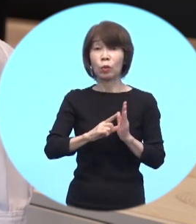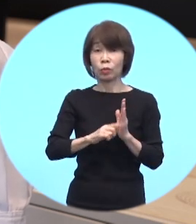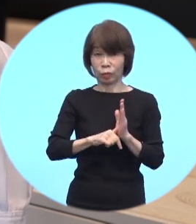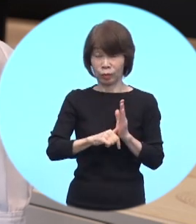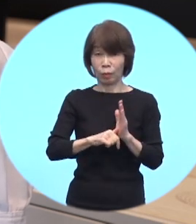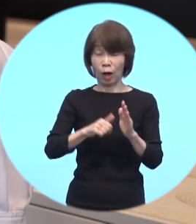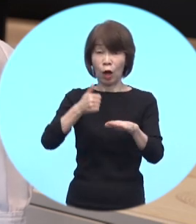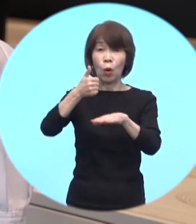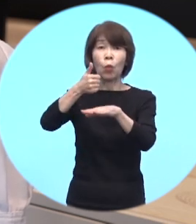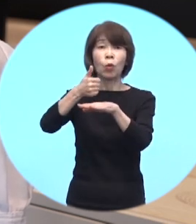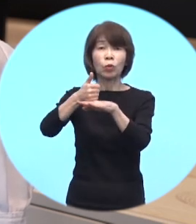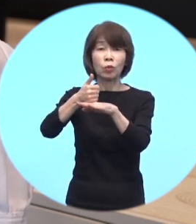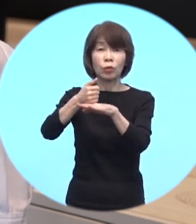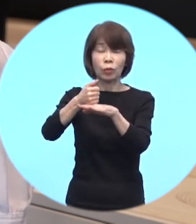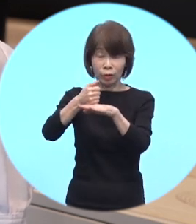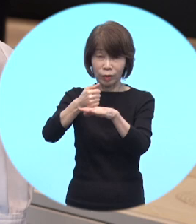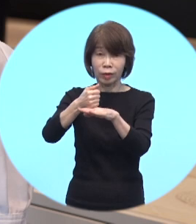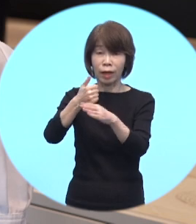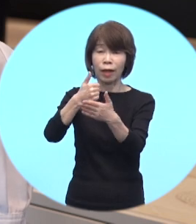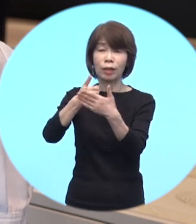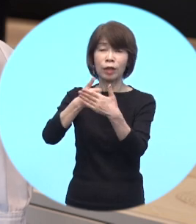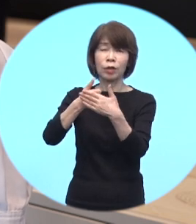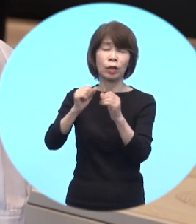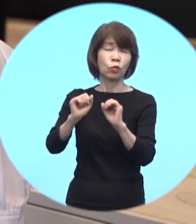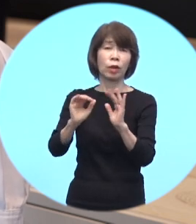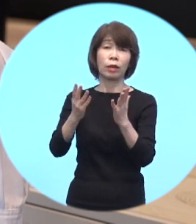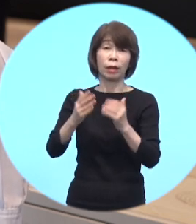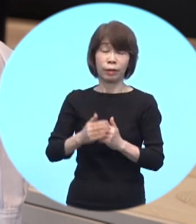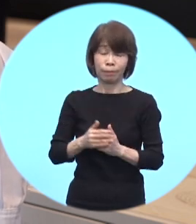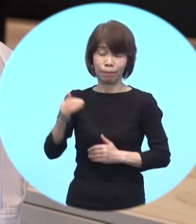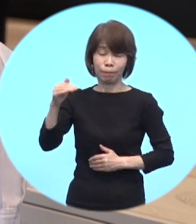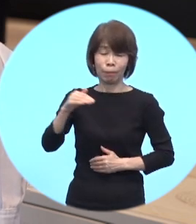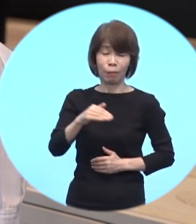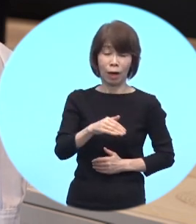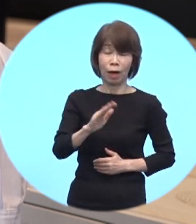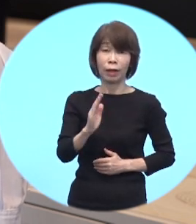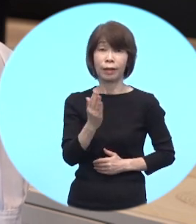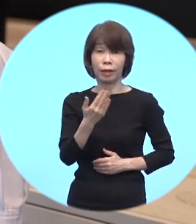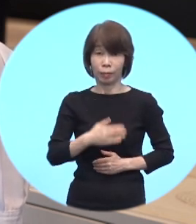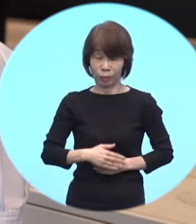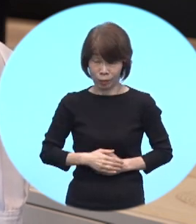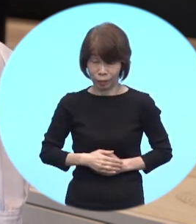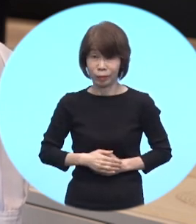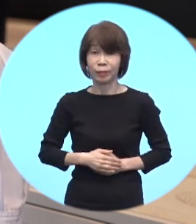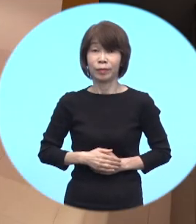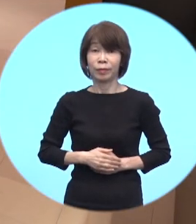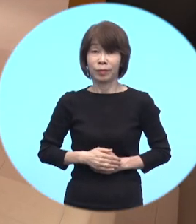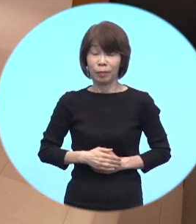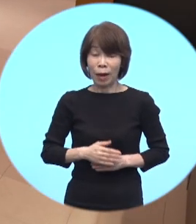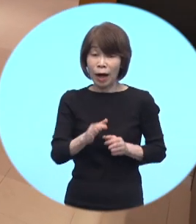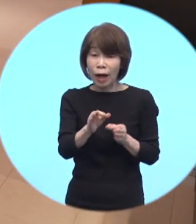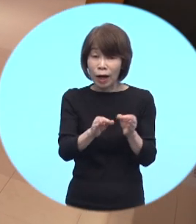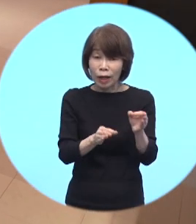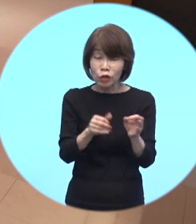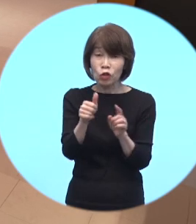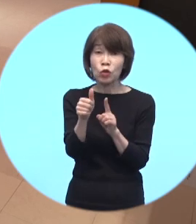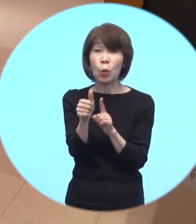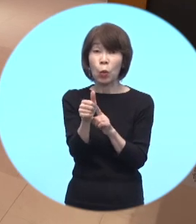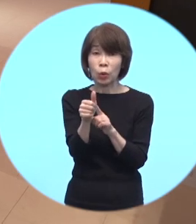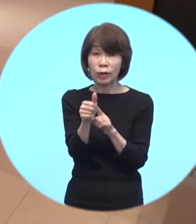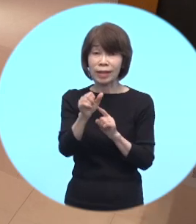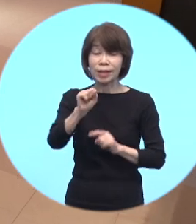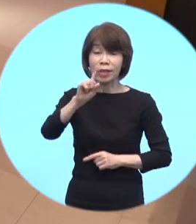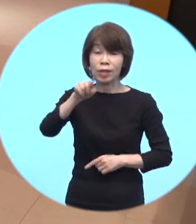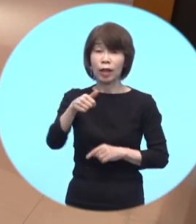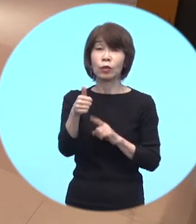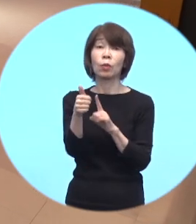者を失い、一旦は衰退しますが、加賀宝鐘中興の祖と言われる商人佐野吉之助を